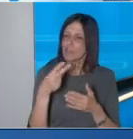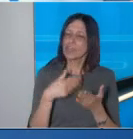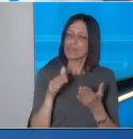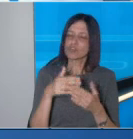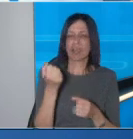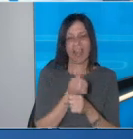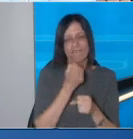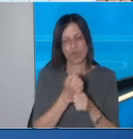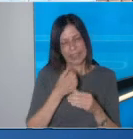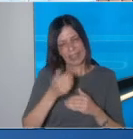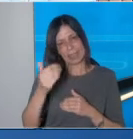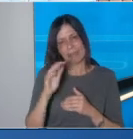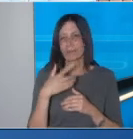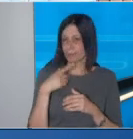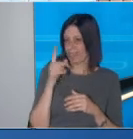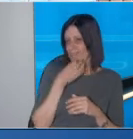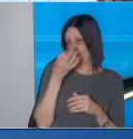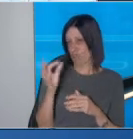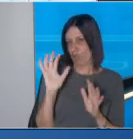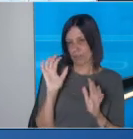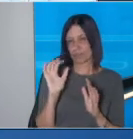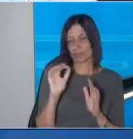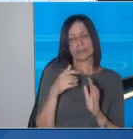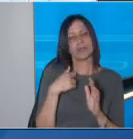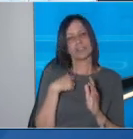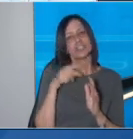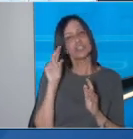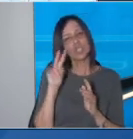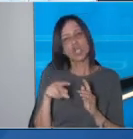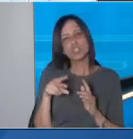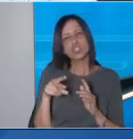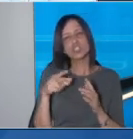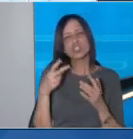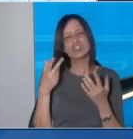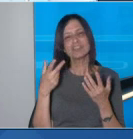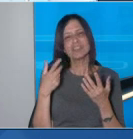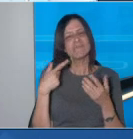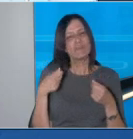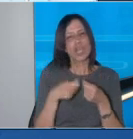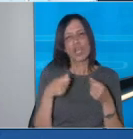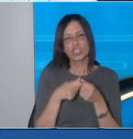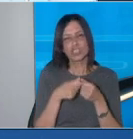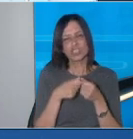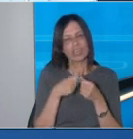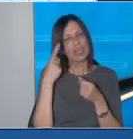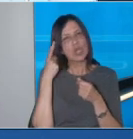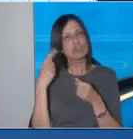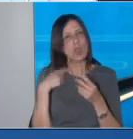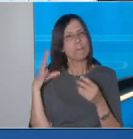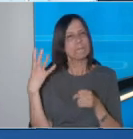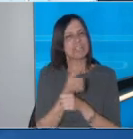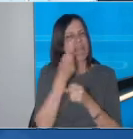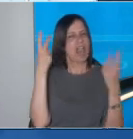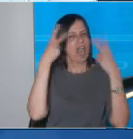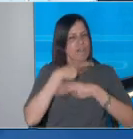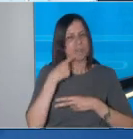לעבוד קדימה. סטלה, אני חייב לשאול אותך, יש איזה קשר לוגי בדברים שאת אומרת, שאני לא מצליח להבין, אולי אתה צריך להסביר לי. זאת